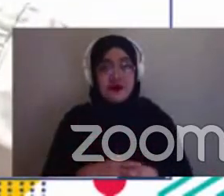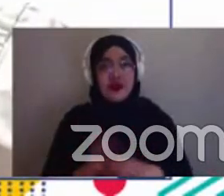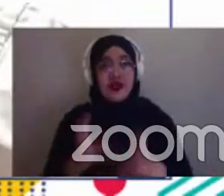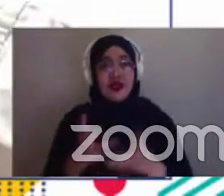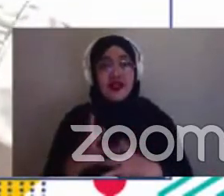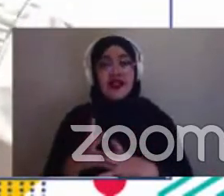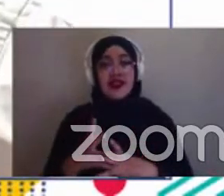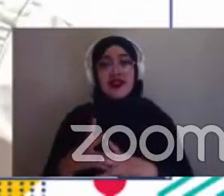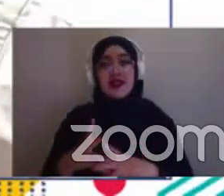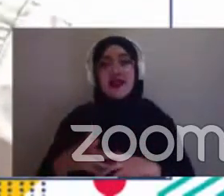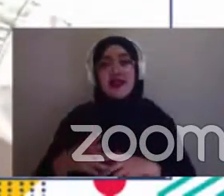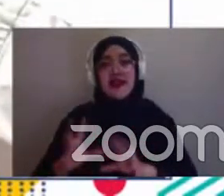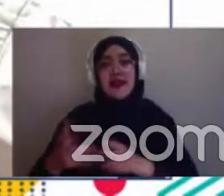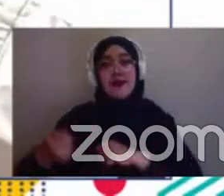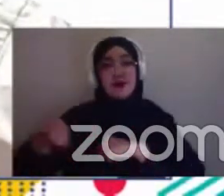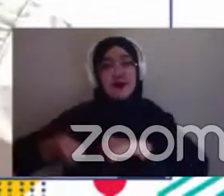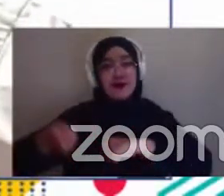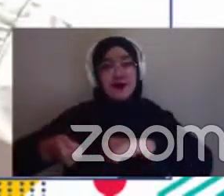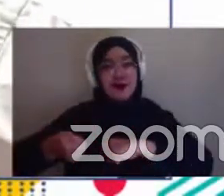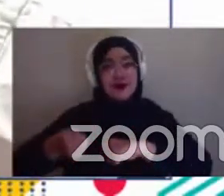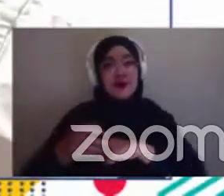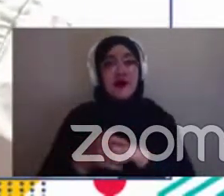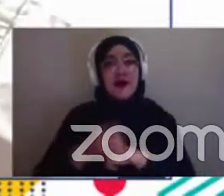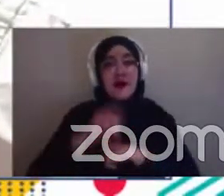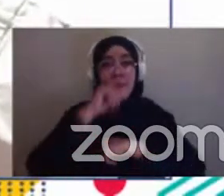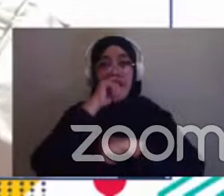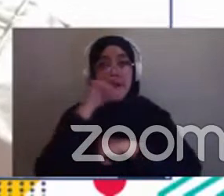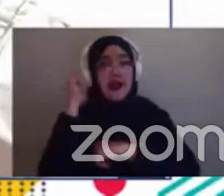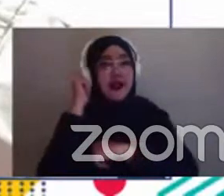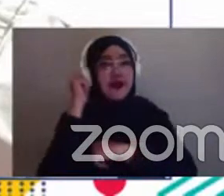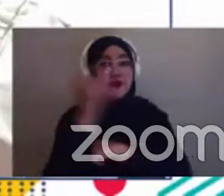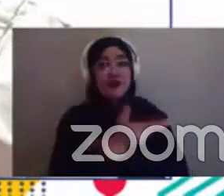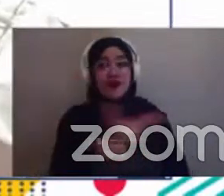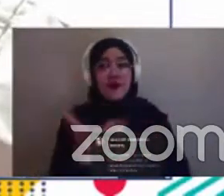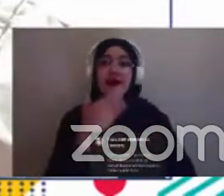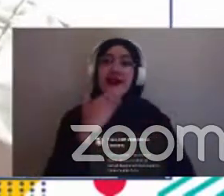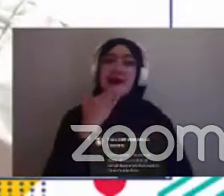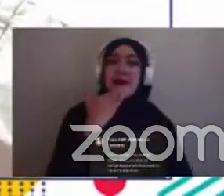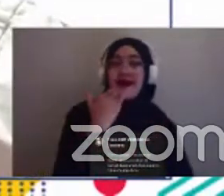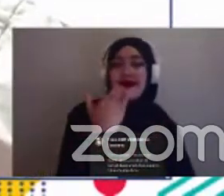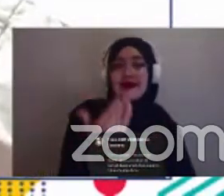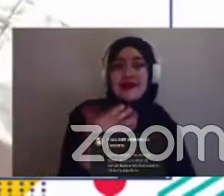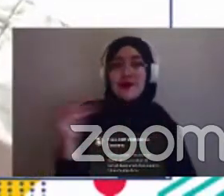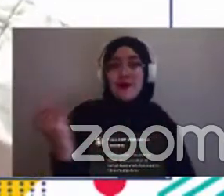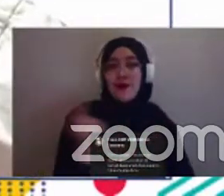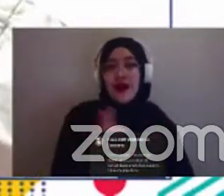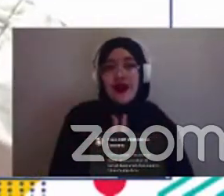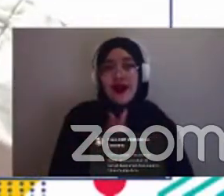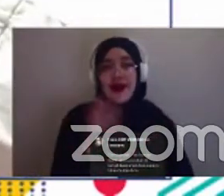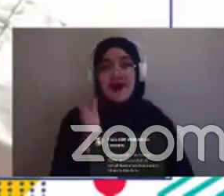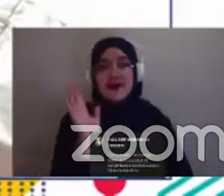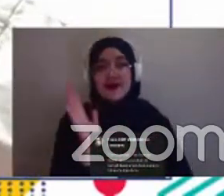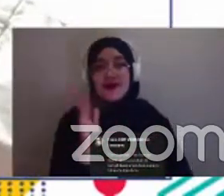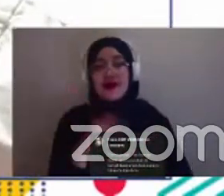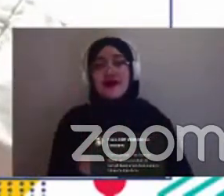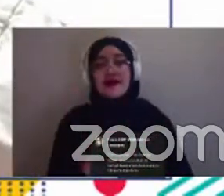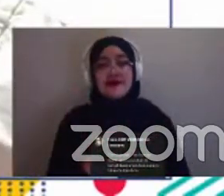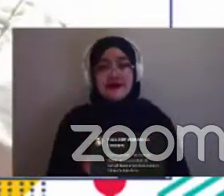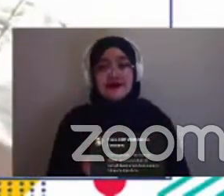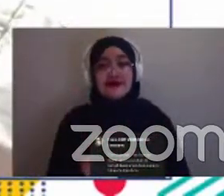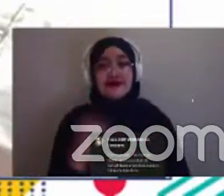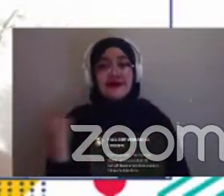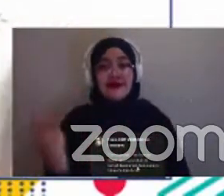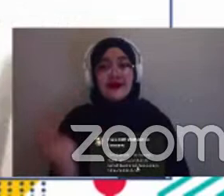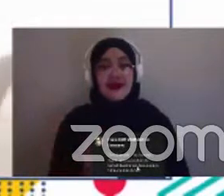Dea, Bapak-Ibu sekalian, terima kasih atas undangan terhadap kami dari